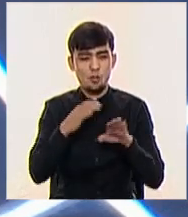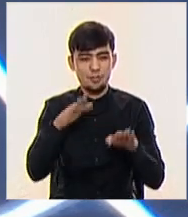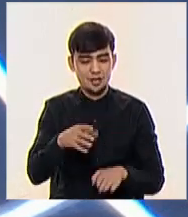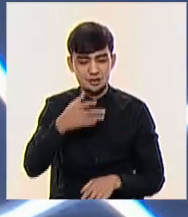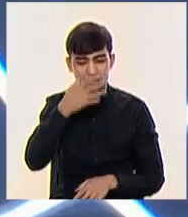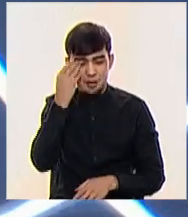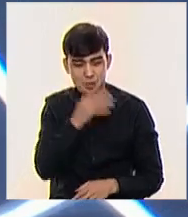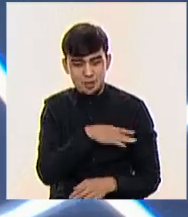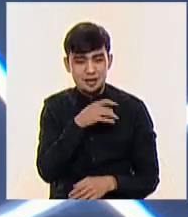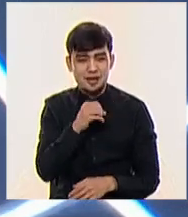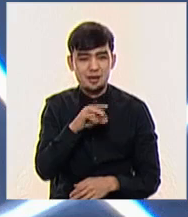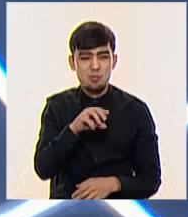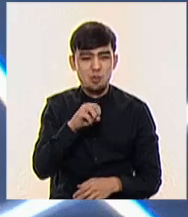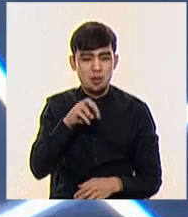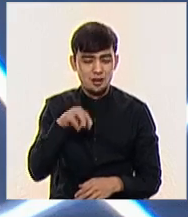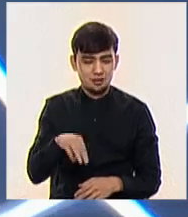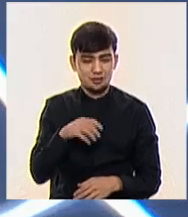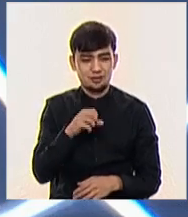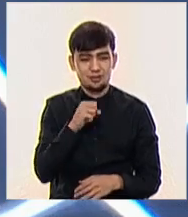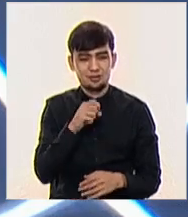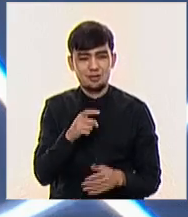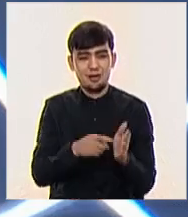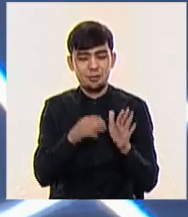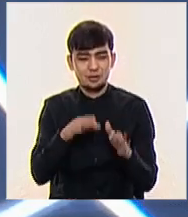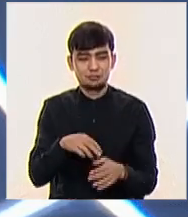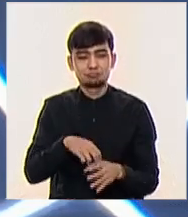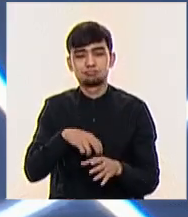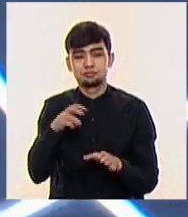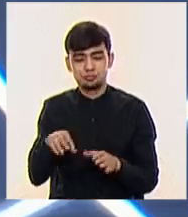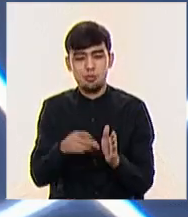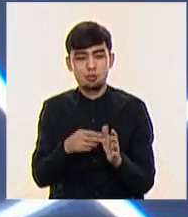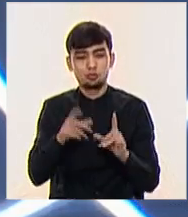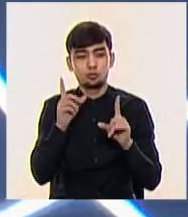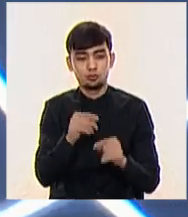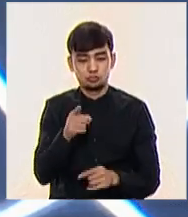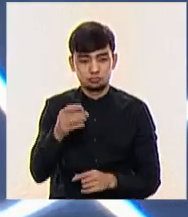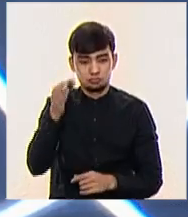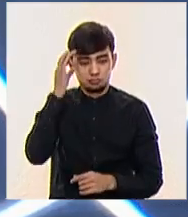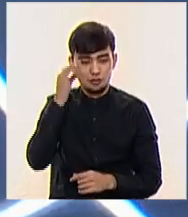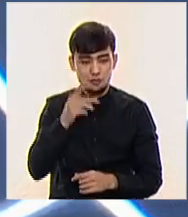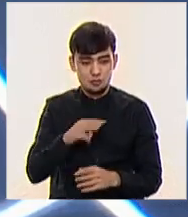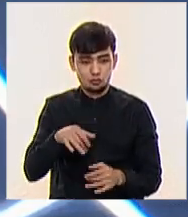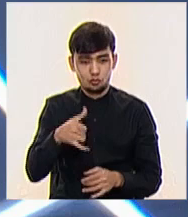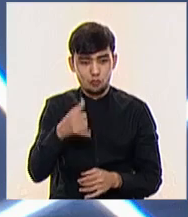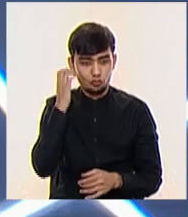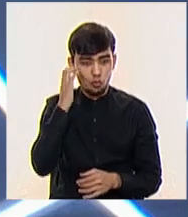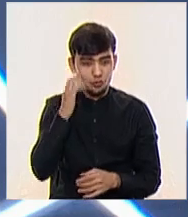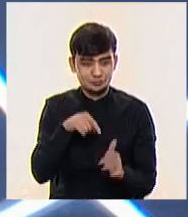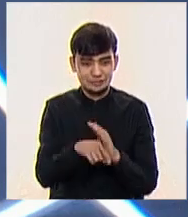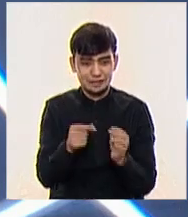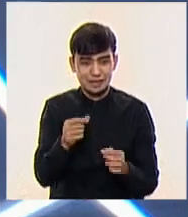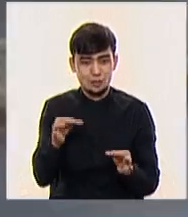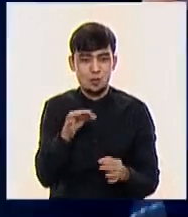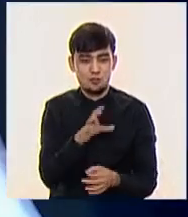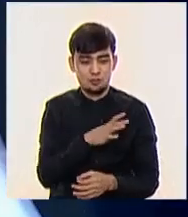кетіпті. Ерболат Әмірханов Қарағандыдағы станциядан шығып, пойыз жүріп кеткен кезде ғана миллиондары салынған қара сөмке есіне